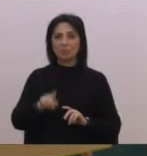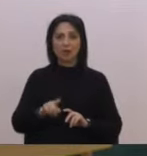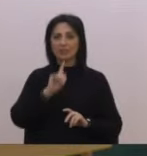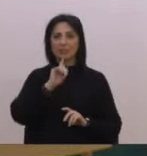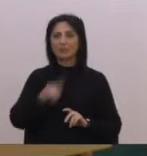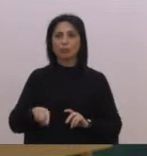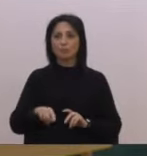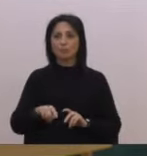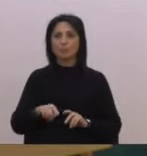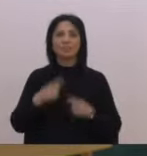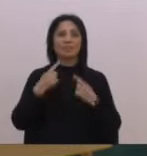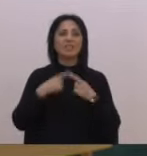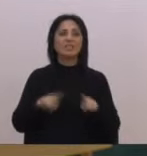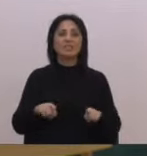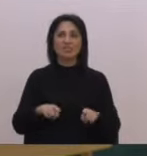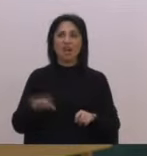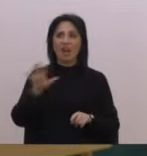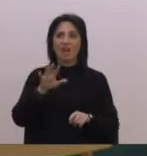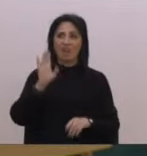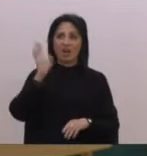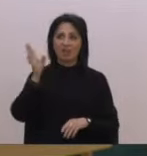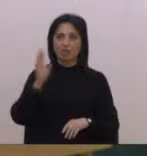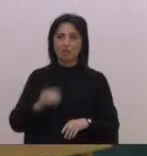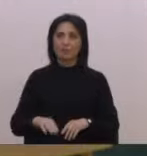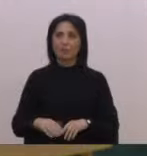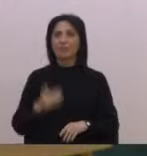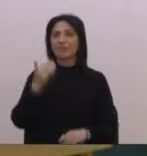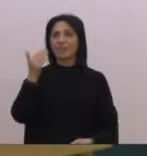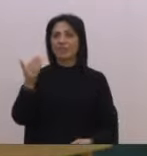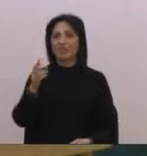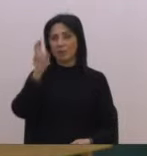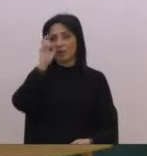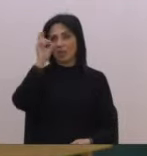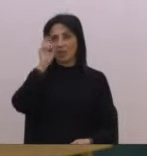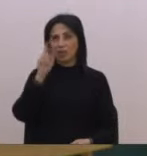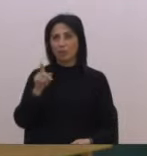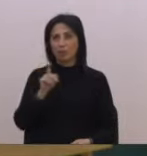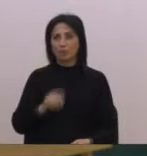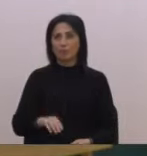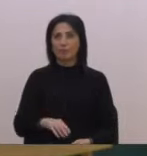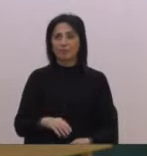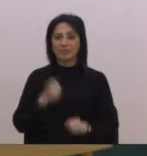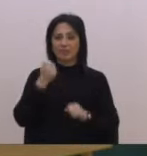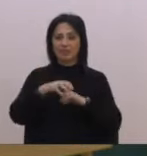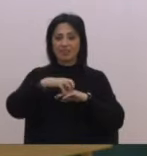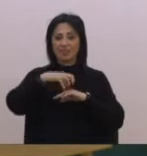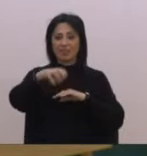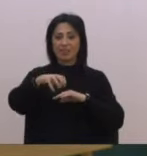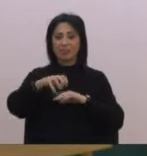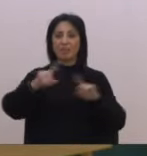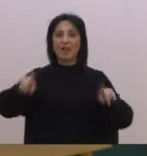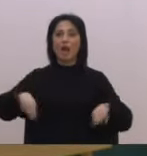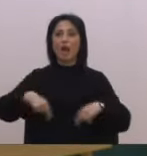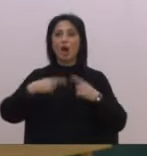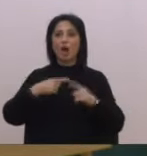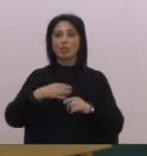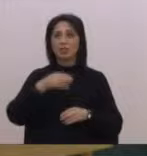უხდებოდეთ სხვა ქვეყანაში. თქვენმა ხელისუფლებამ დეცენტრალიზაციის